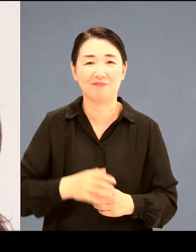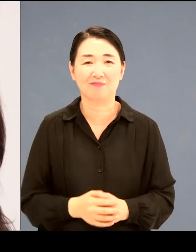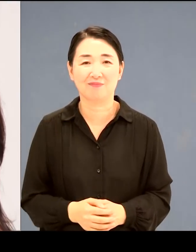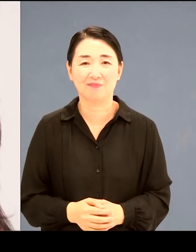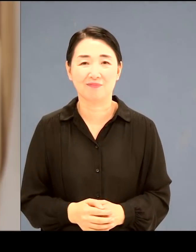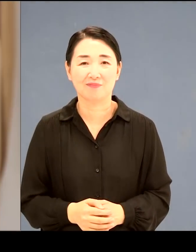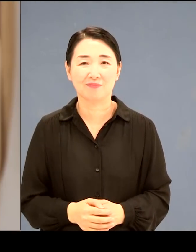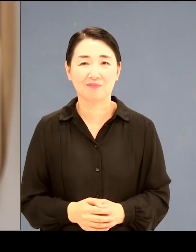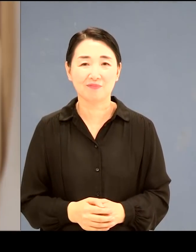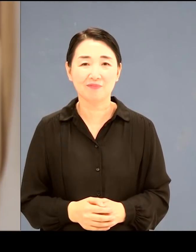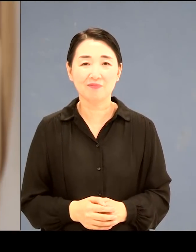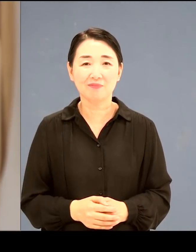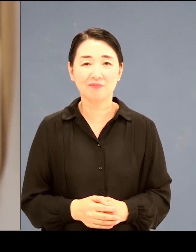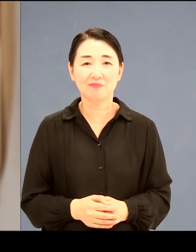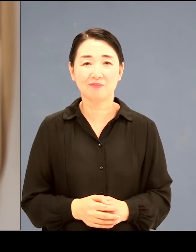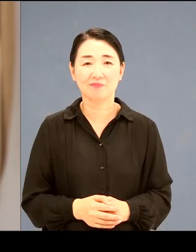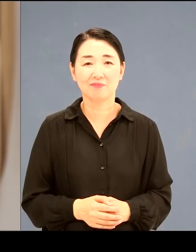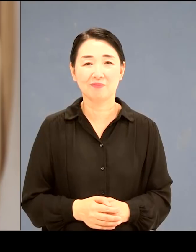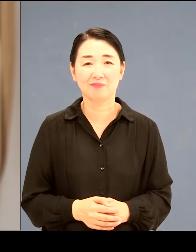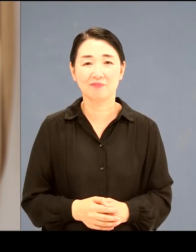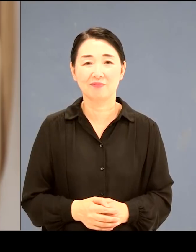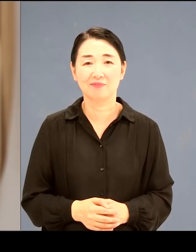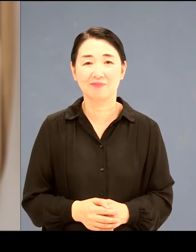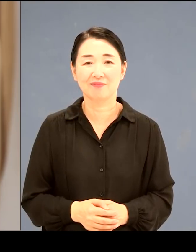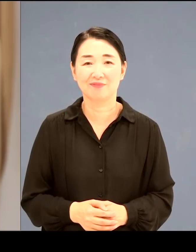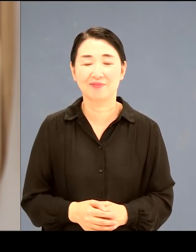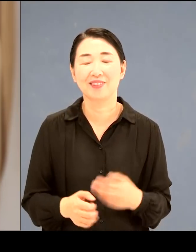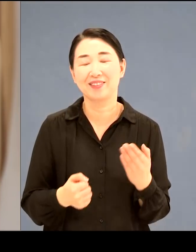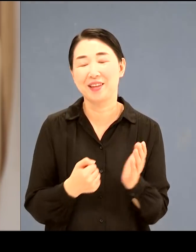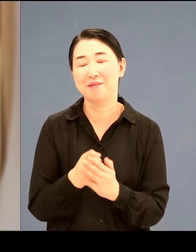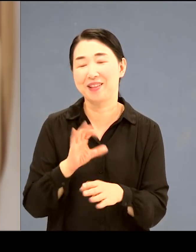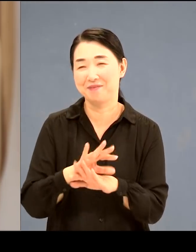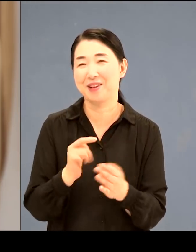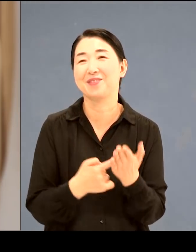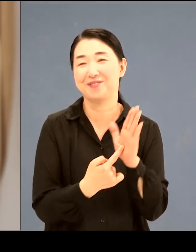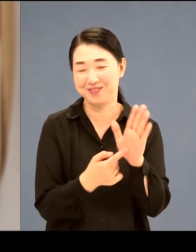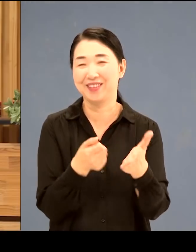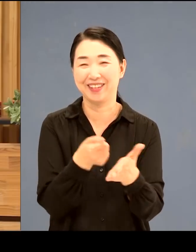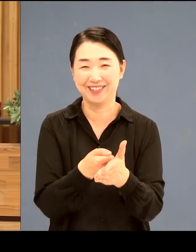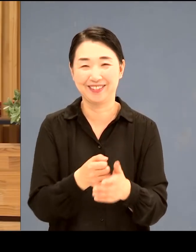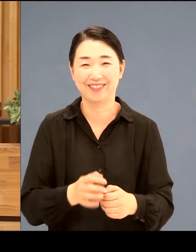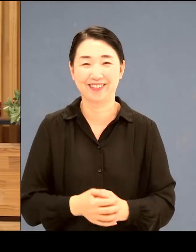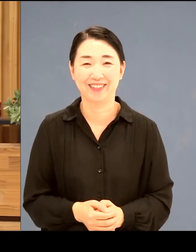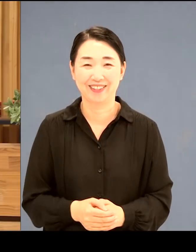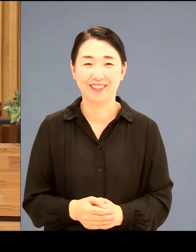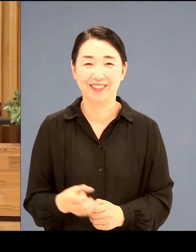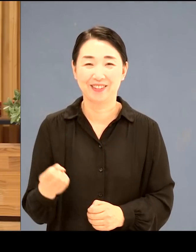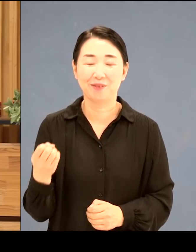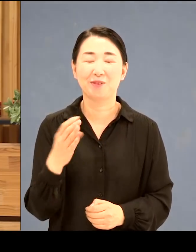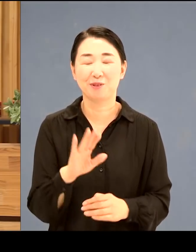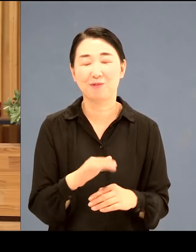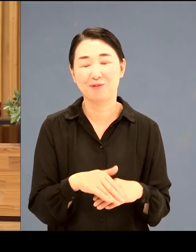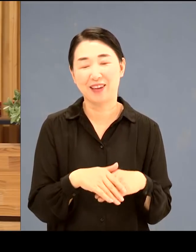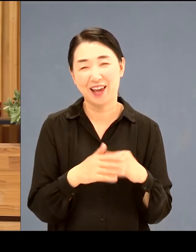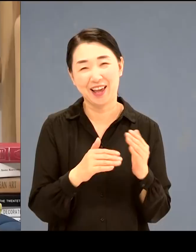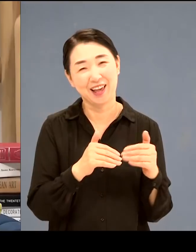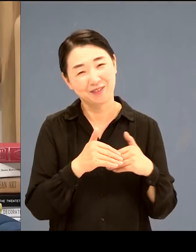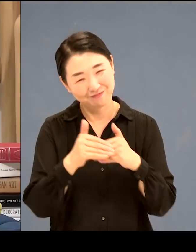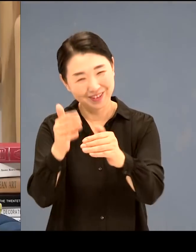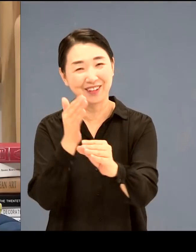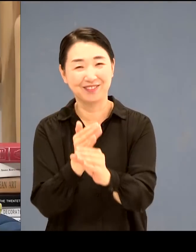들었고 그래서 출연하게 됐습니다. 그러시군요. 네. 그리고 또 아직 진행형이기 때문에.